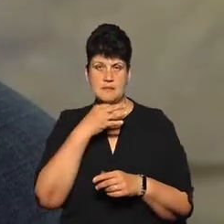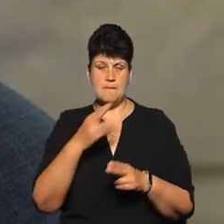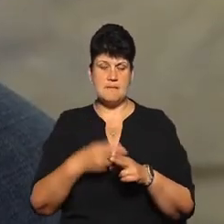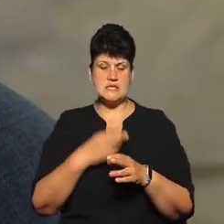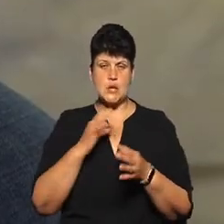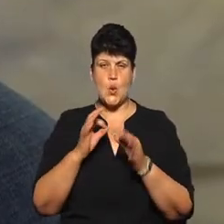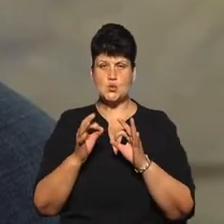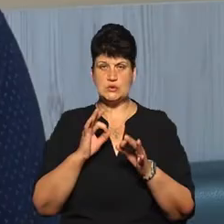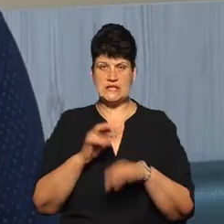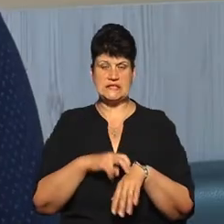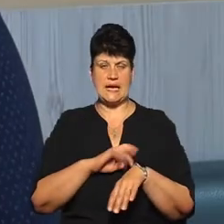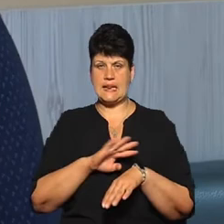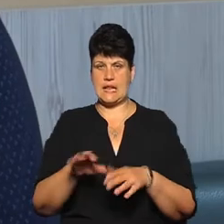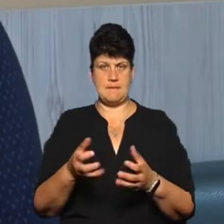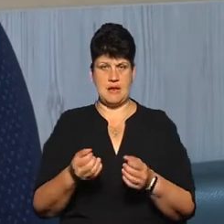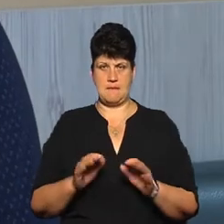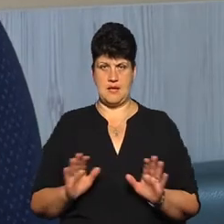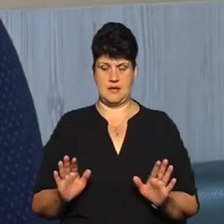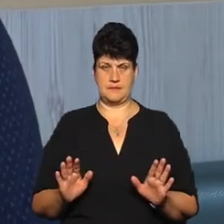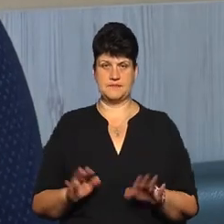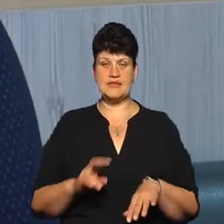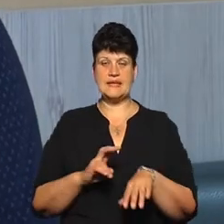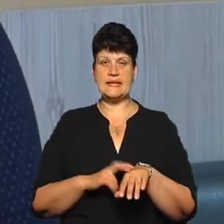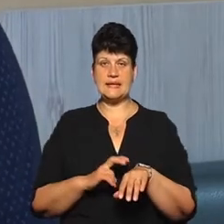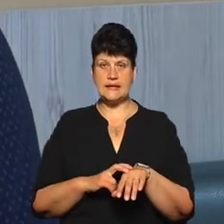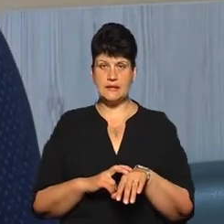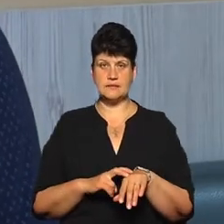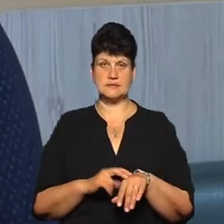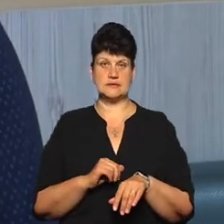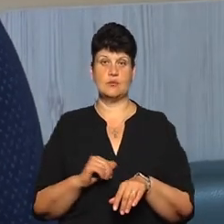лікаря не приймає. З лікарем вона як само приймати.